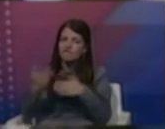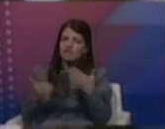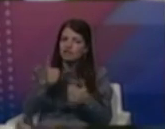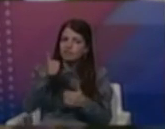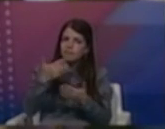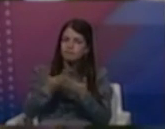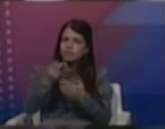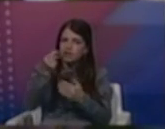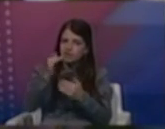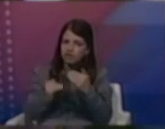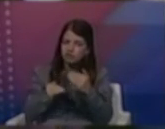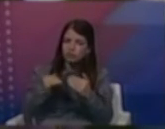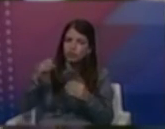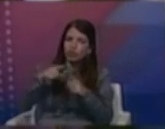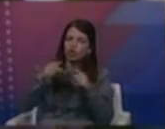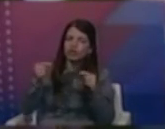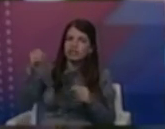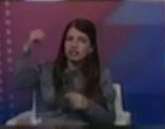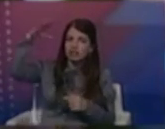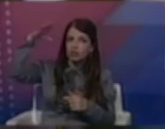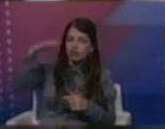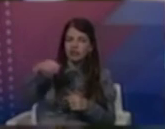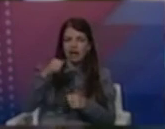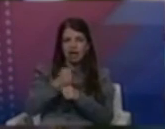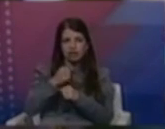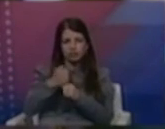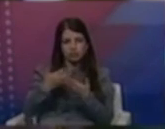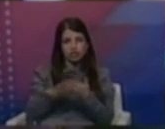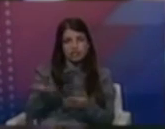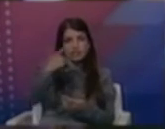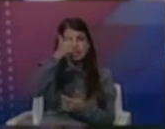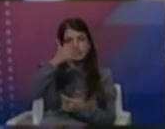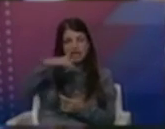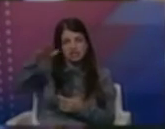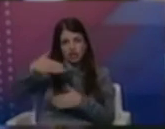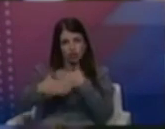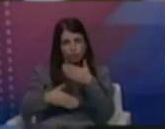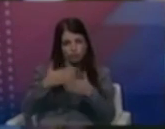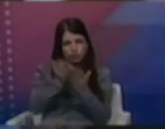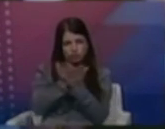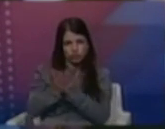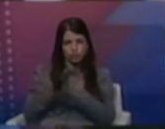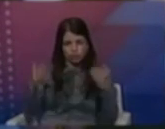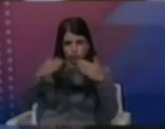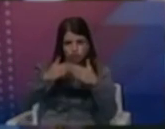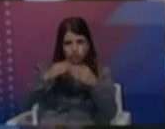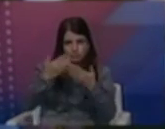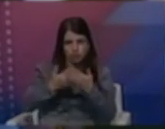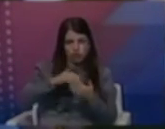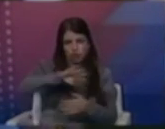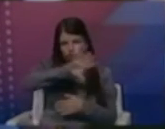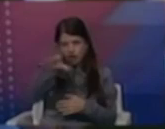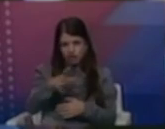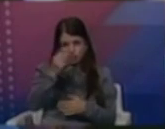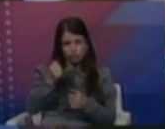konkreti bħal irraħsu il-kontijiet tad-dawl. Se naħdmu biex aktar żgħażagħ jkomplu jistudjaw b'suċċess biex bekk kulħadd